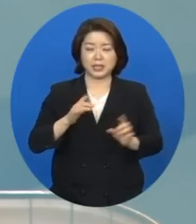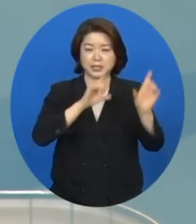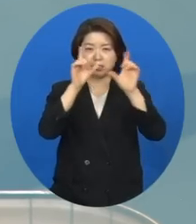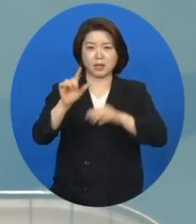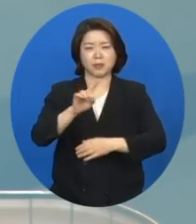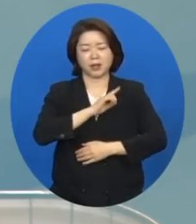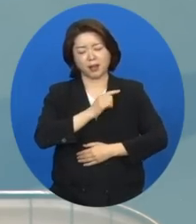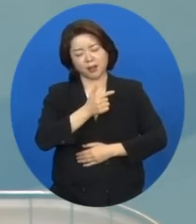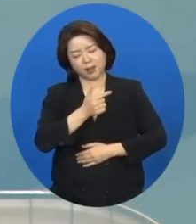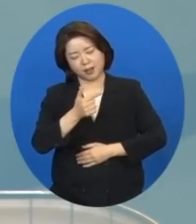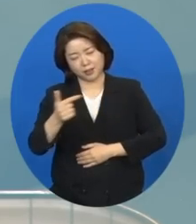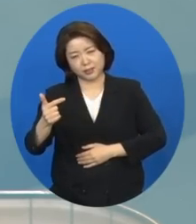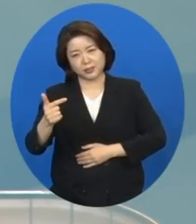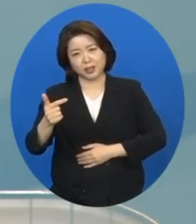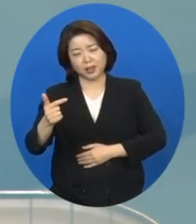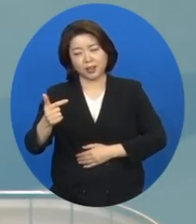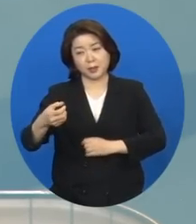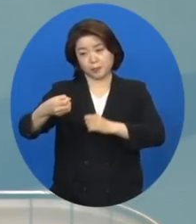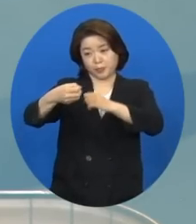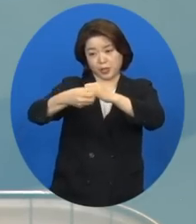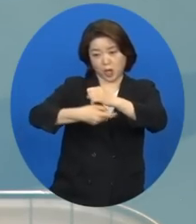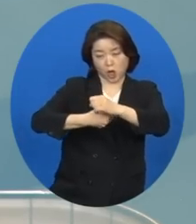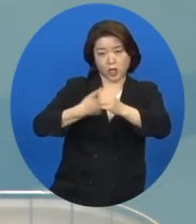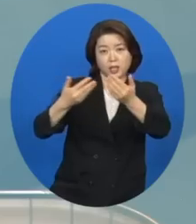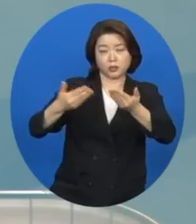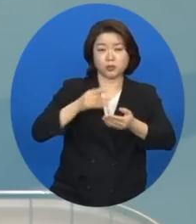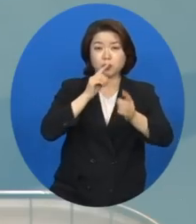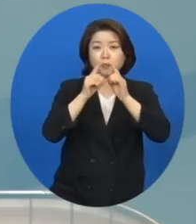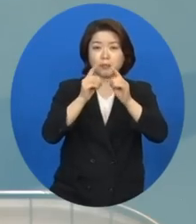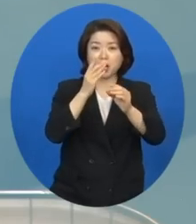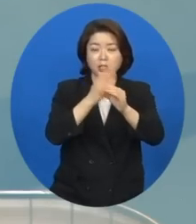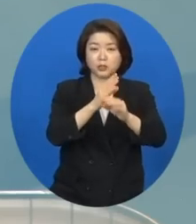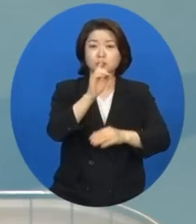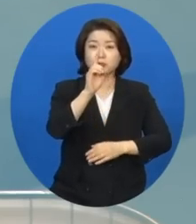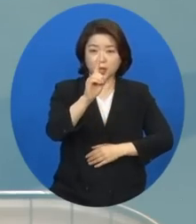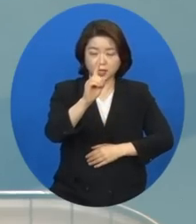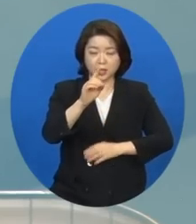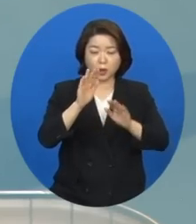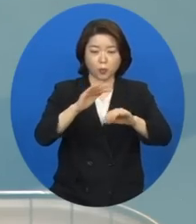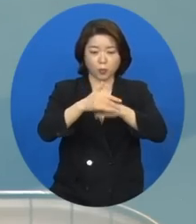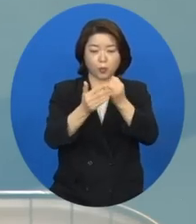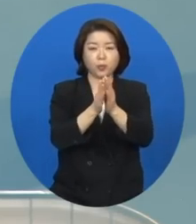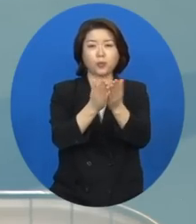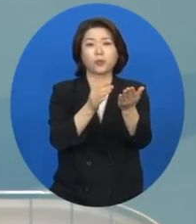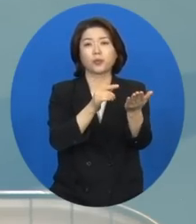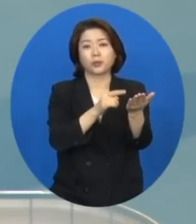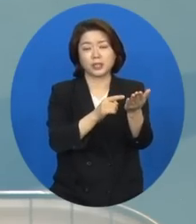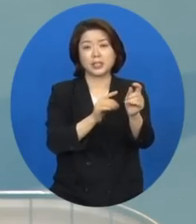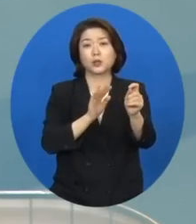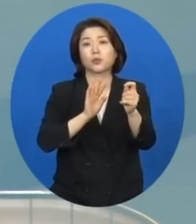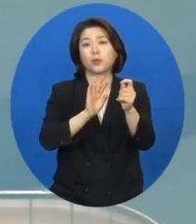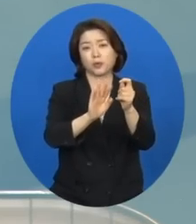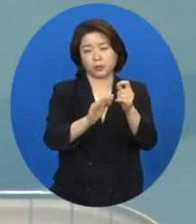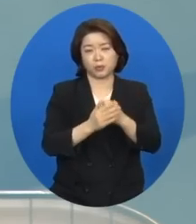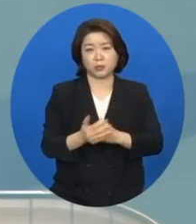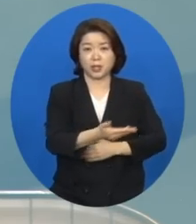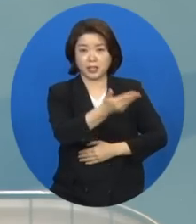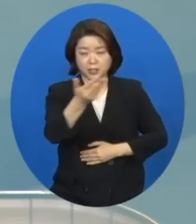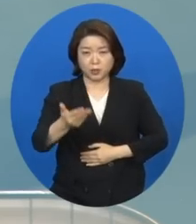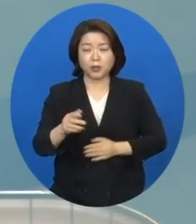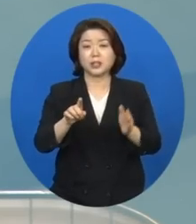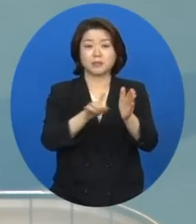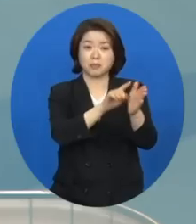크게 미친 말씀 가운데 하나가 바로 오늘 본문 말씀입니다. 너희는 믿음 안에